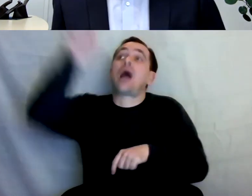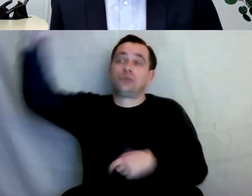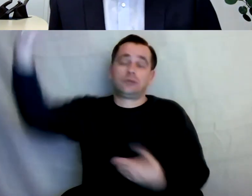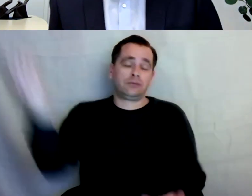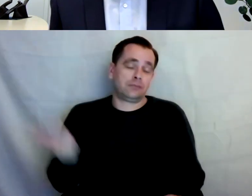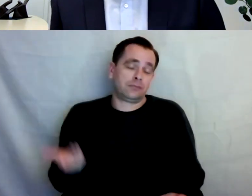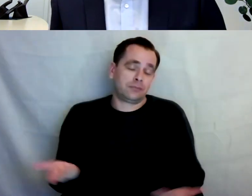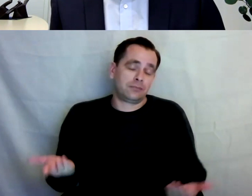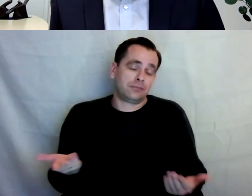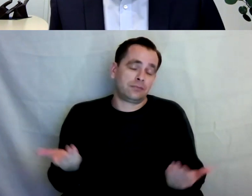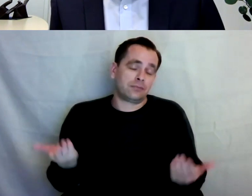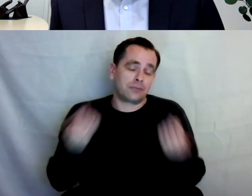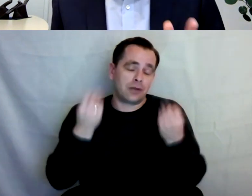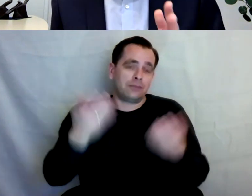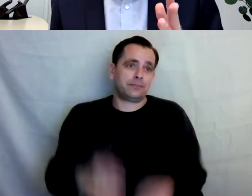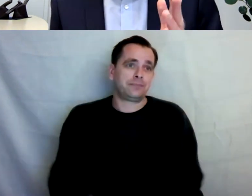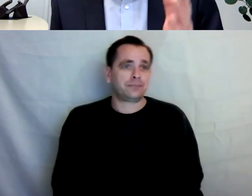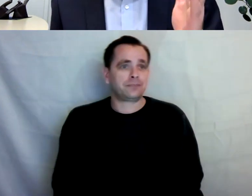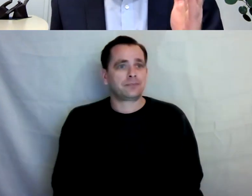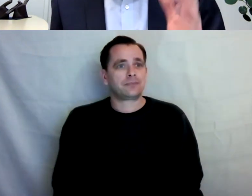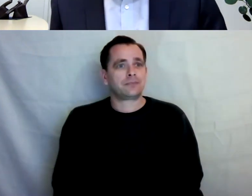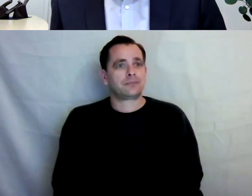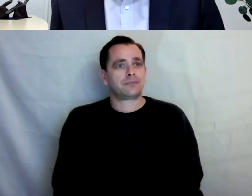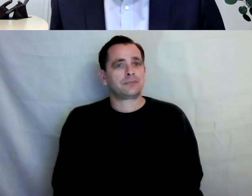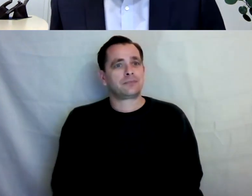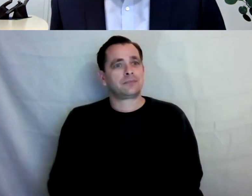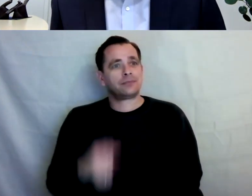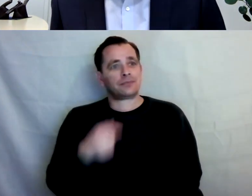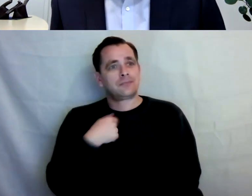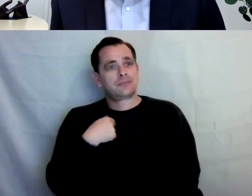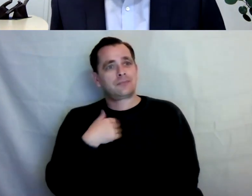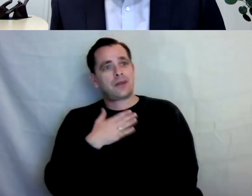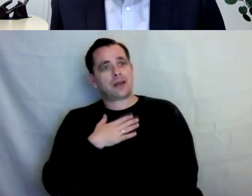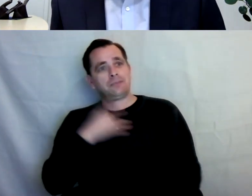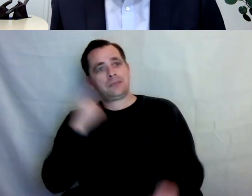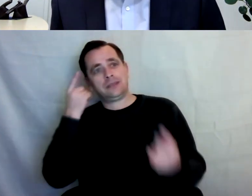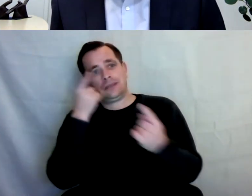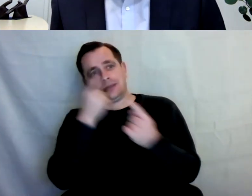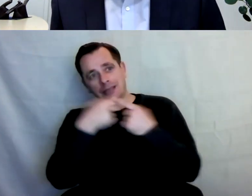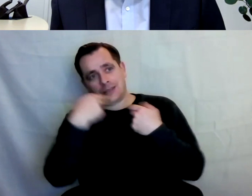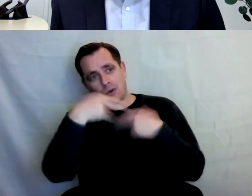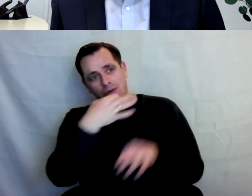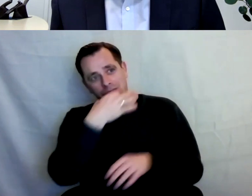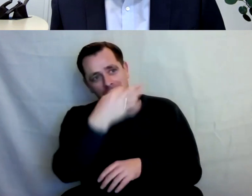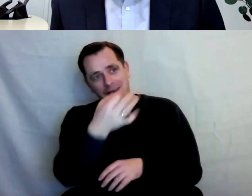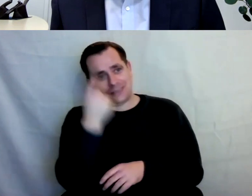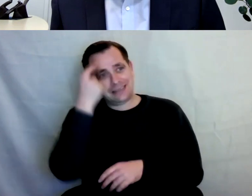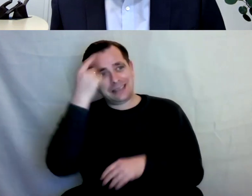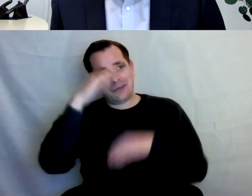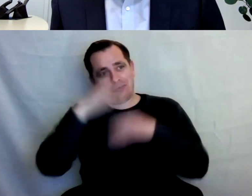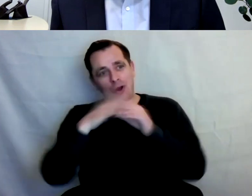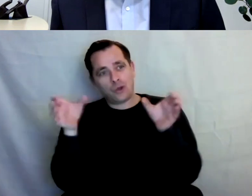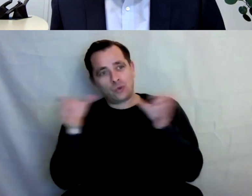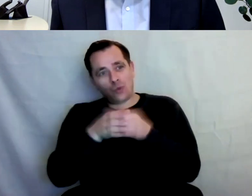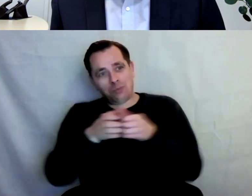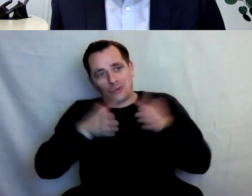Giesemann, Chance? Ich hätte eigentlich eine direkte Rückfrage, was ist denn eine sinnvolle Gruppengröße? Ich meine, ja, die sortiert